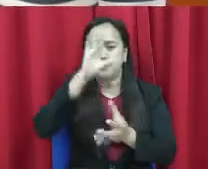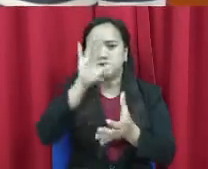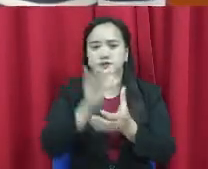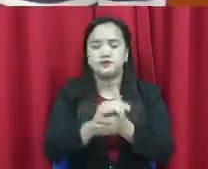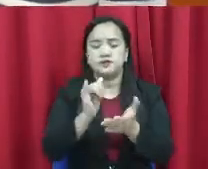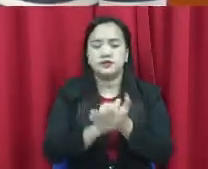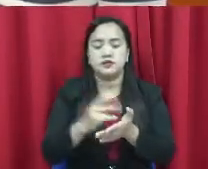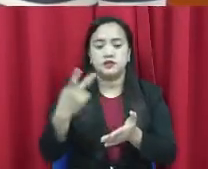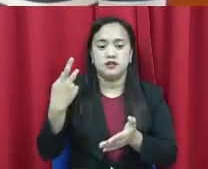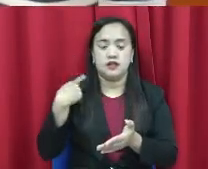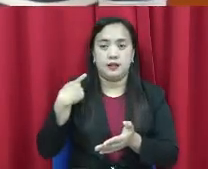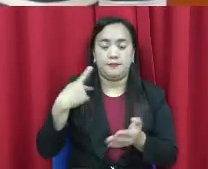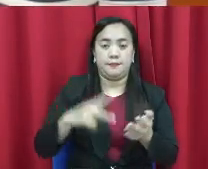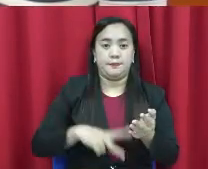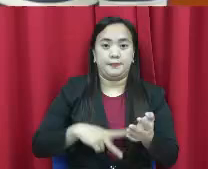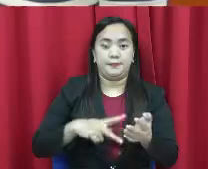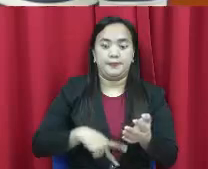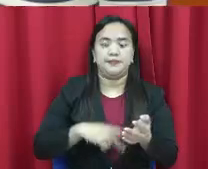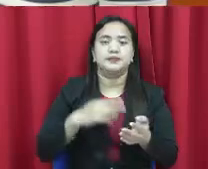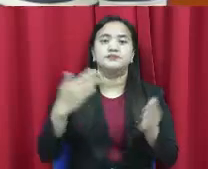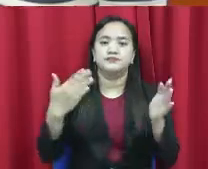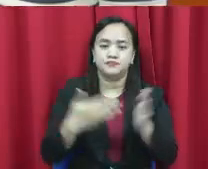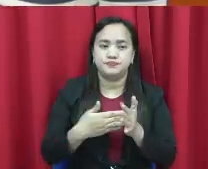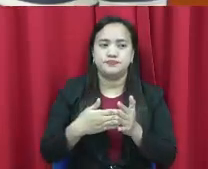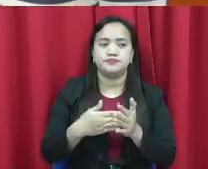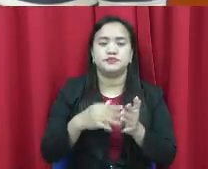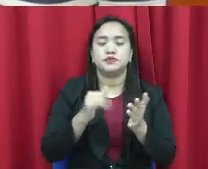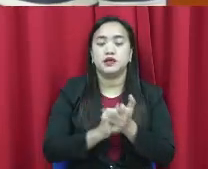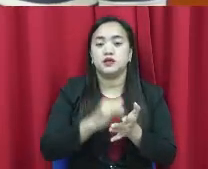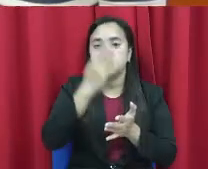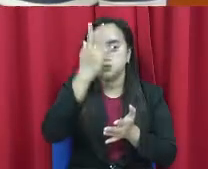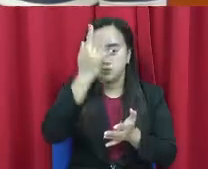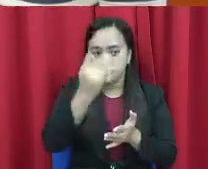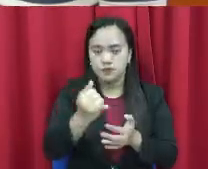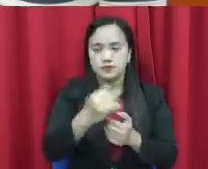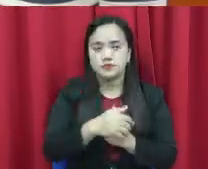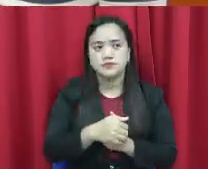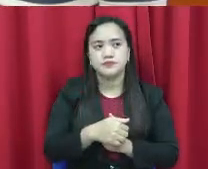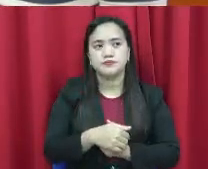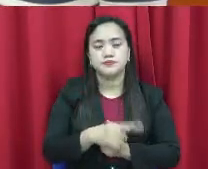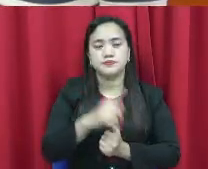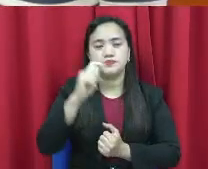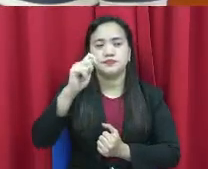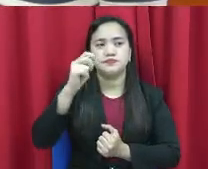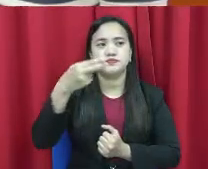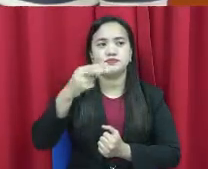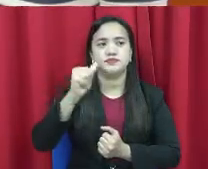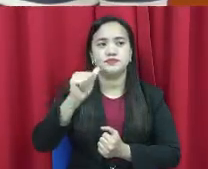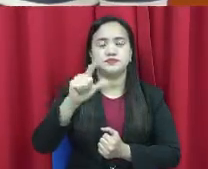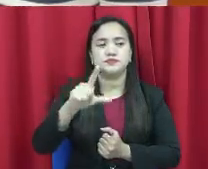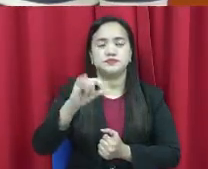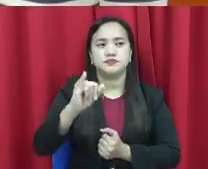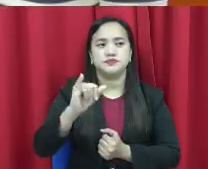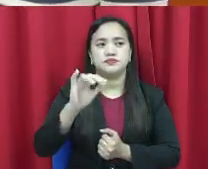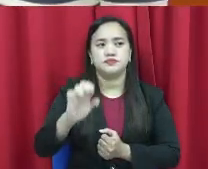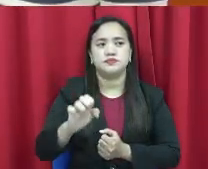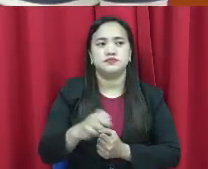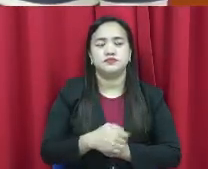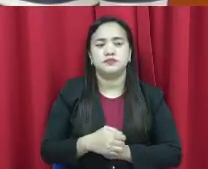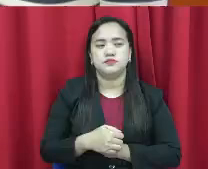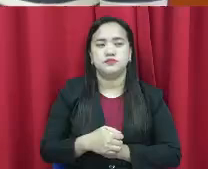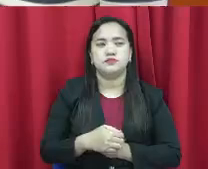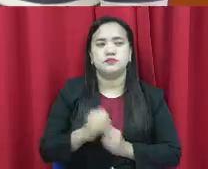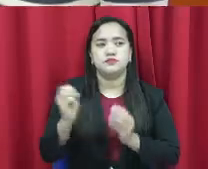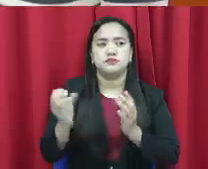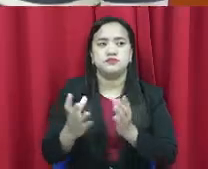magkakaanak kami agad Amen Kaya nga biahe ng panginoon Ah si itali po ay ah ah bunga